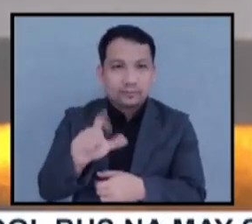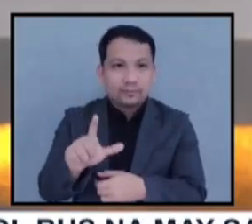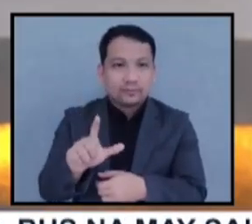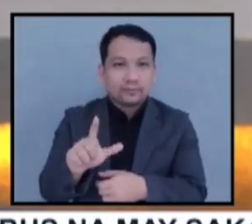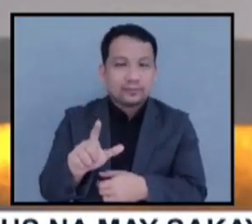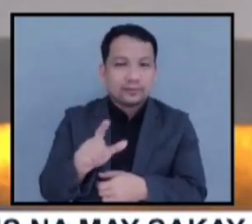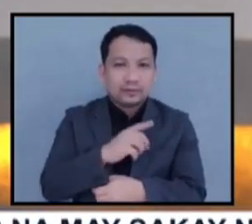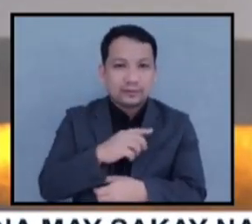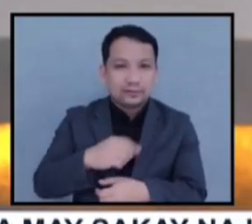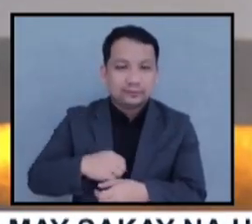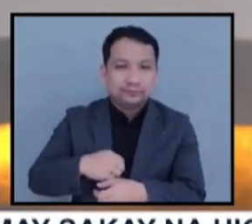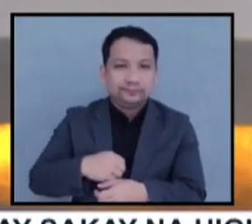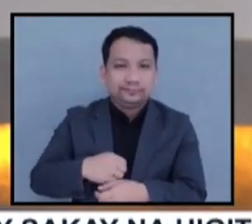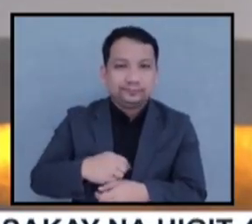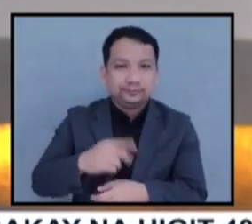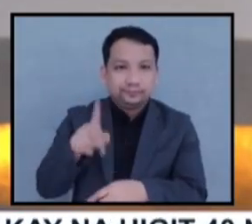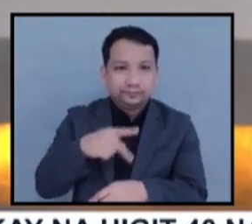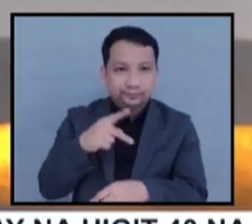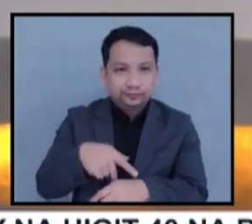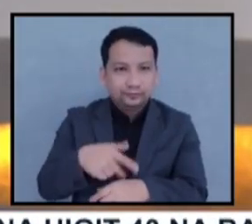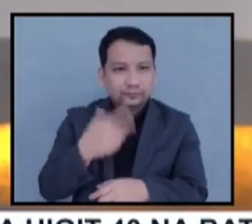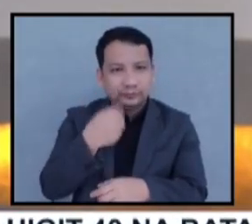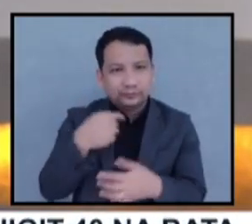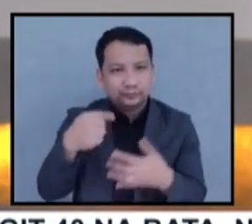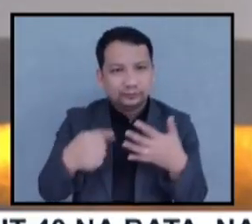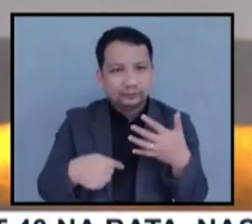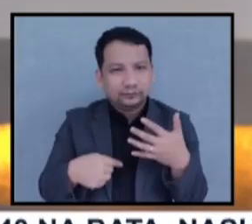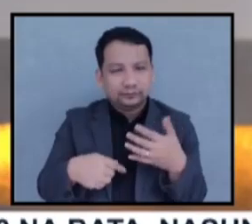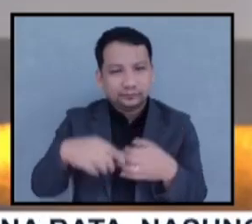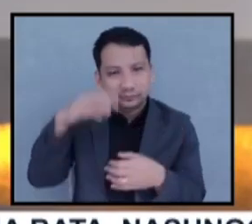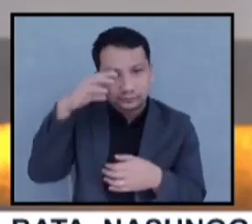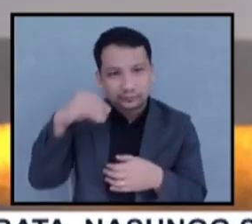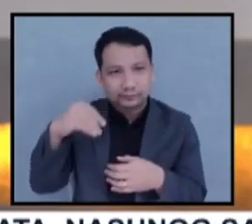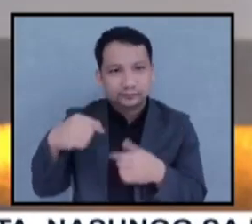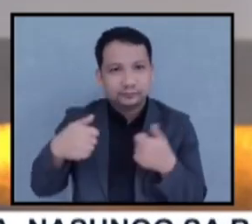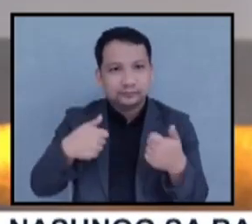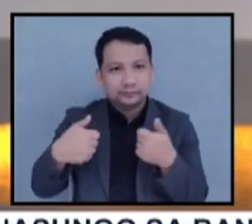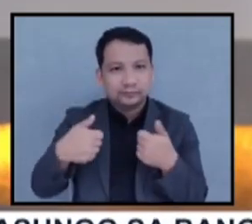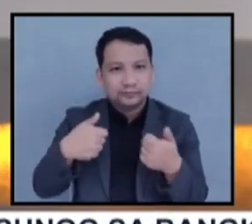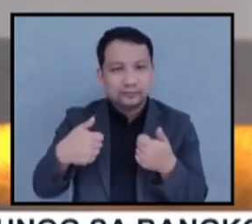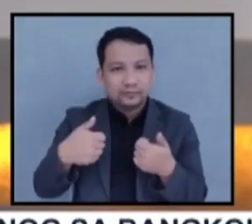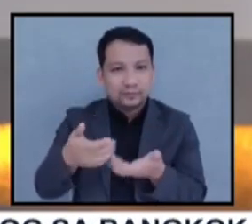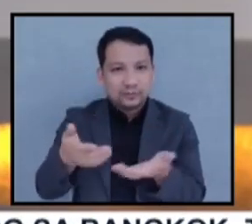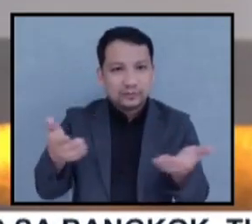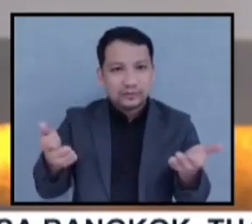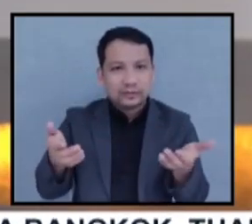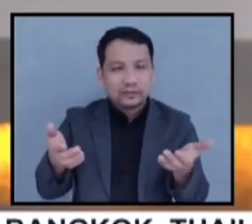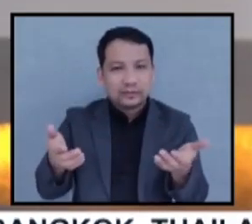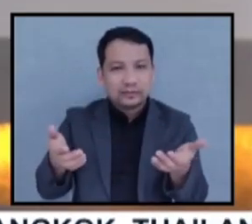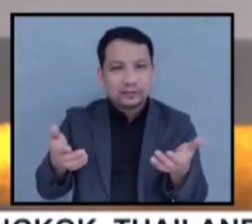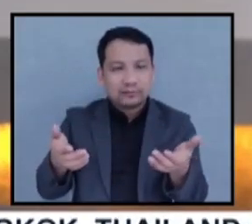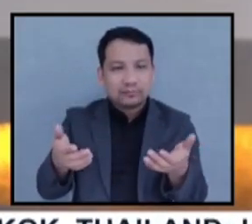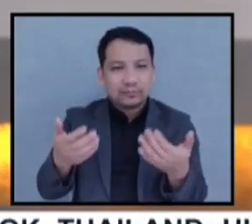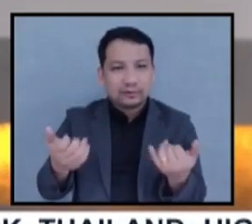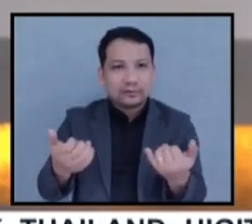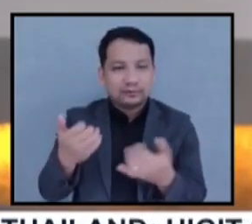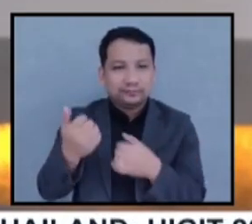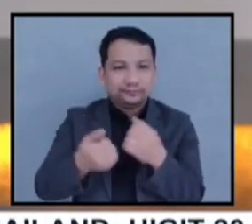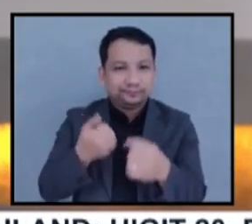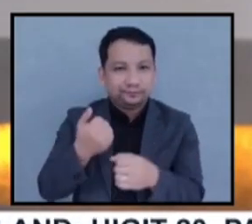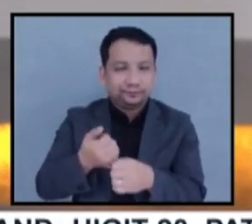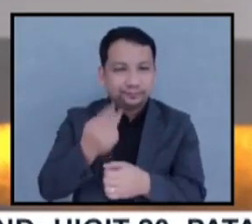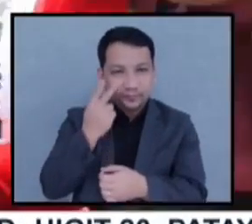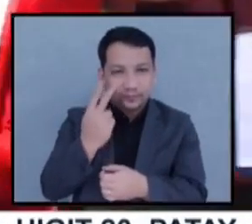of Filipinas. Sino-sino nga ba ang kalalakihan na maglalaban-laban para sa titulong ito ngayong taon? Panoorin po natin